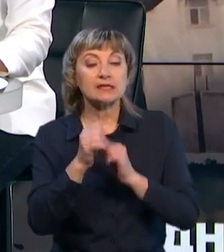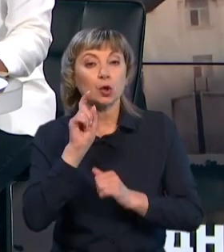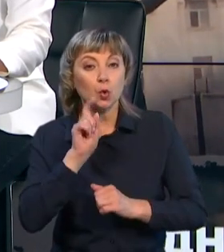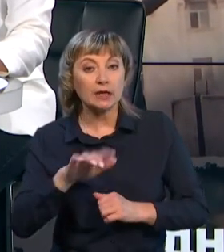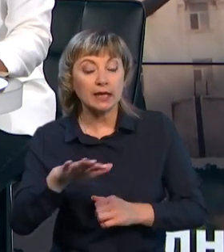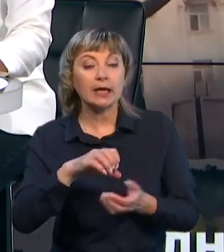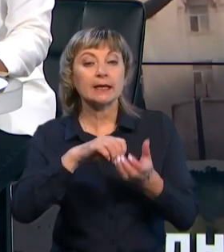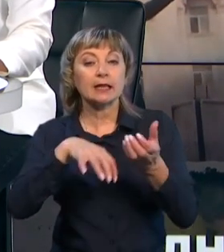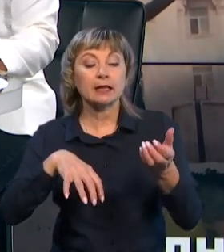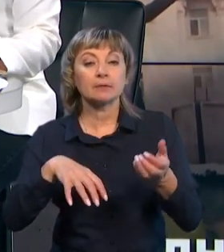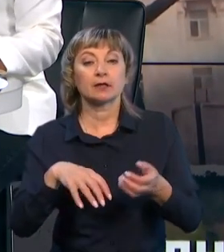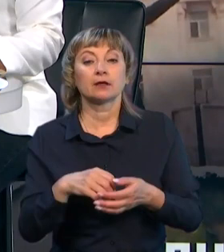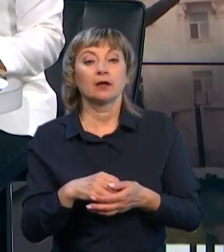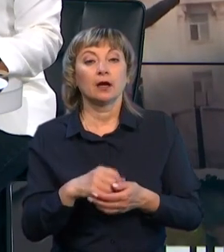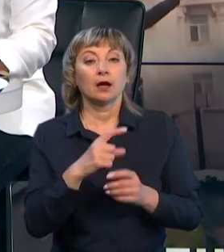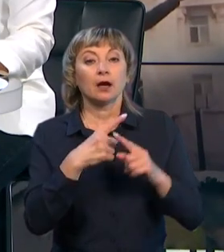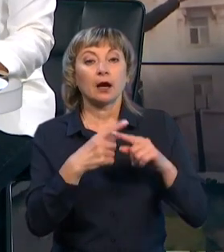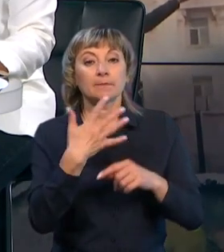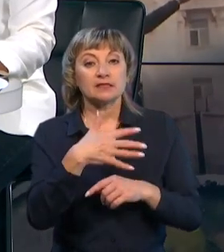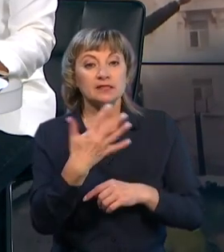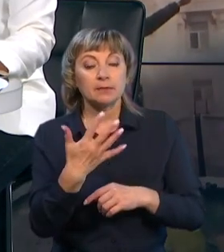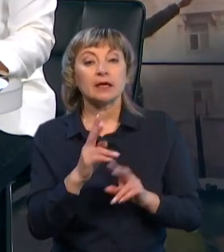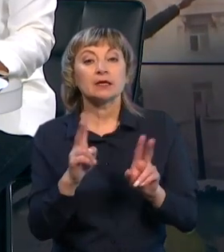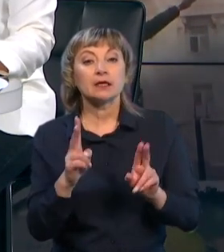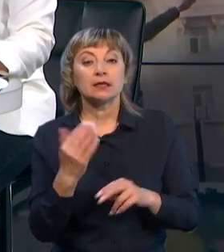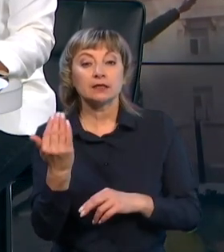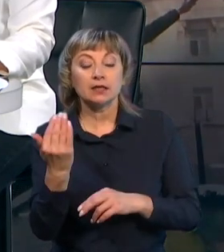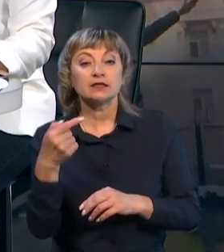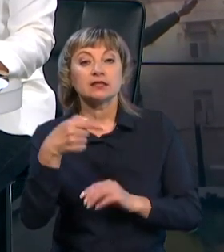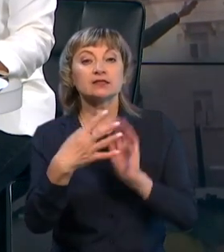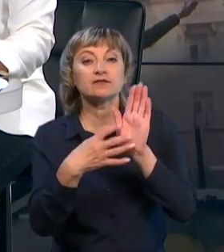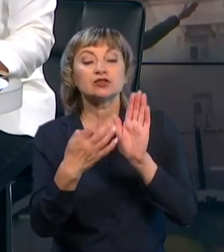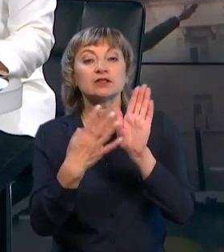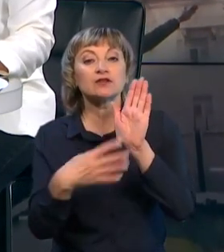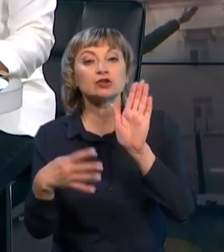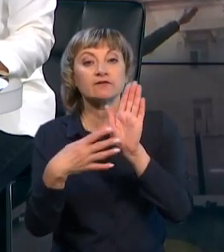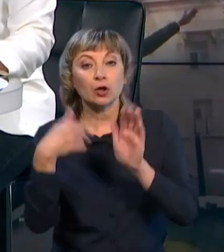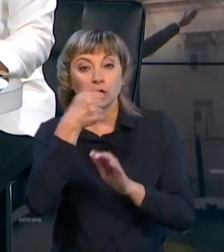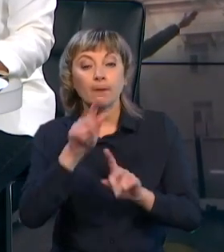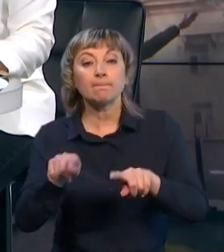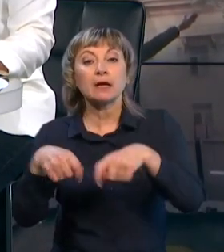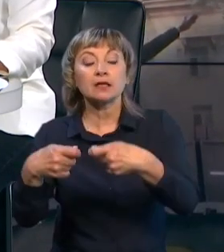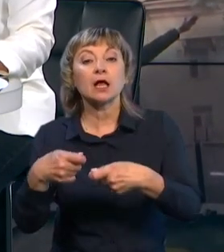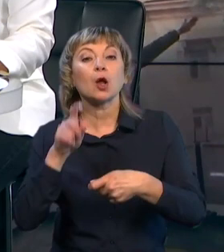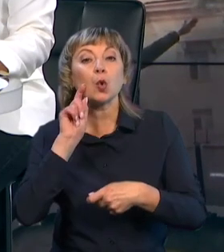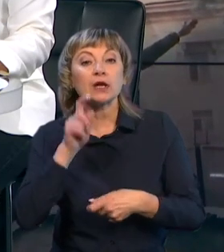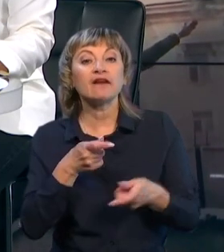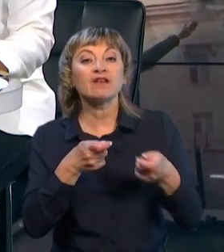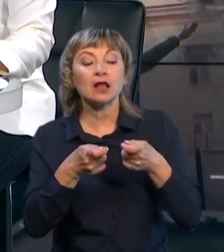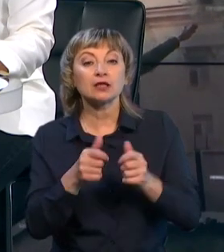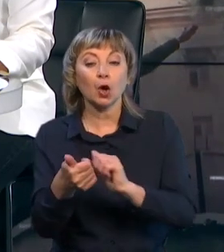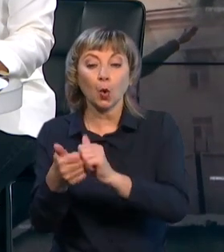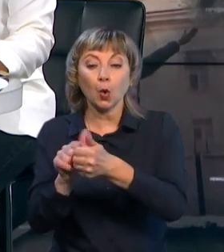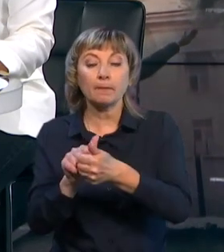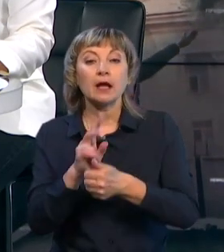крилатими ракетами х-55 які їй у 1999 році передала українська влада в